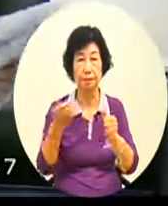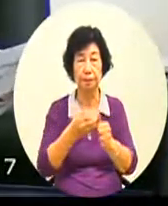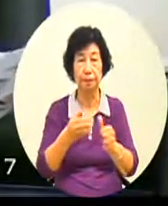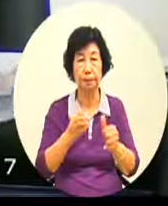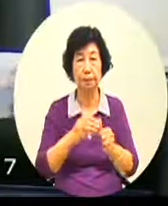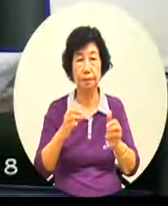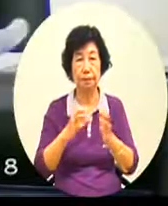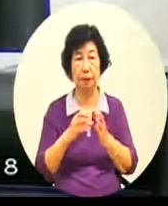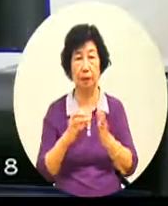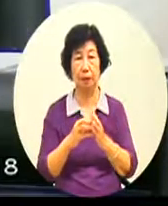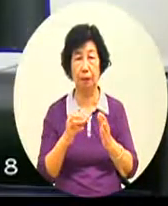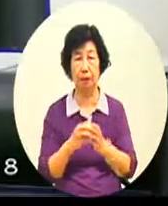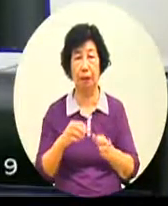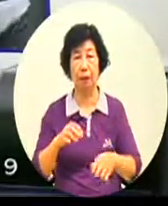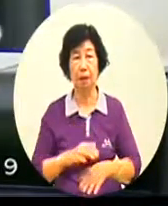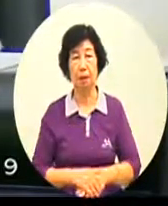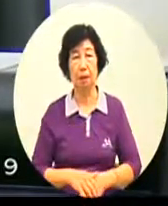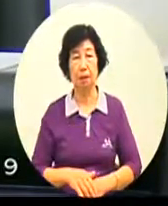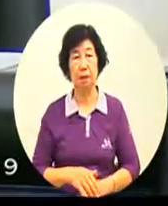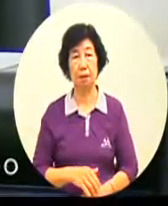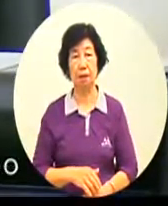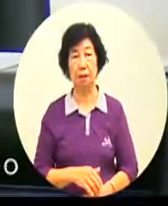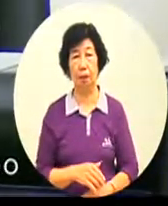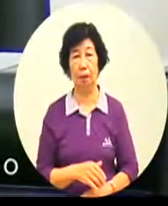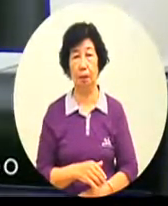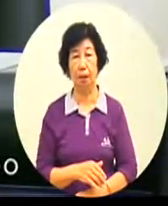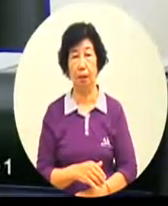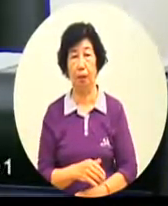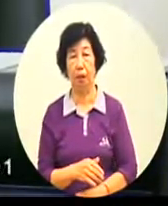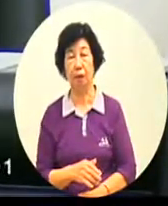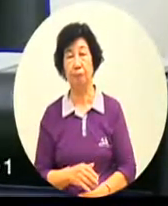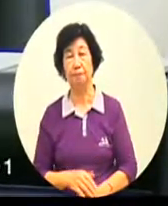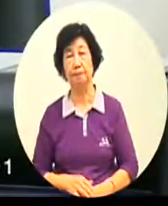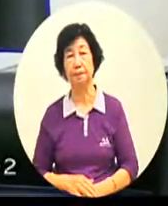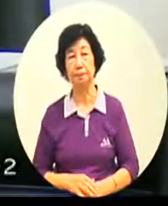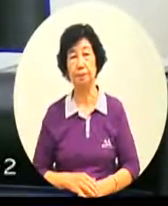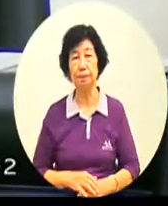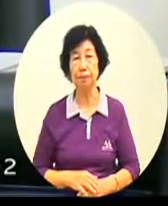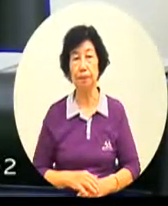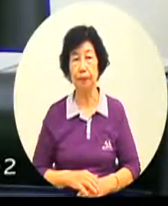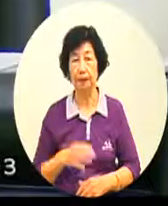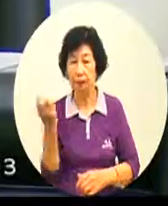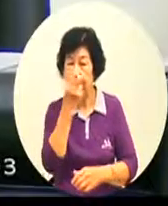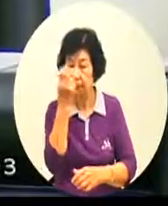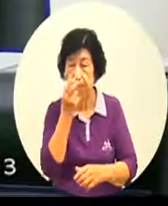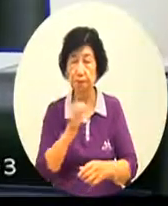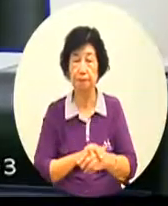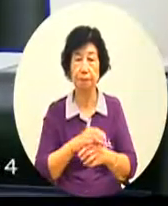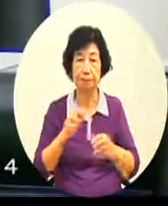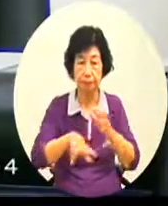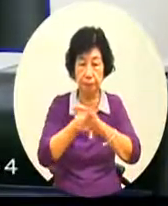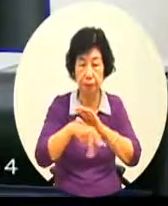之前也问过他其实他们也是在清查他们的一些 闲置空间，然后也要提供说出